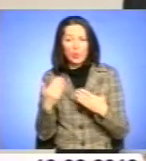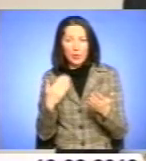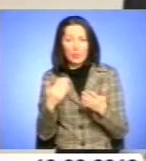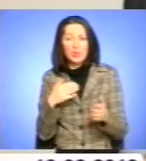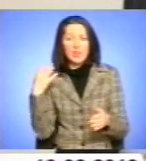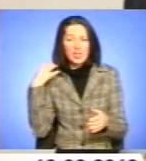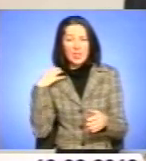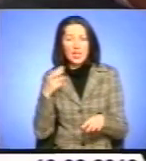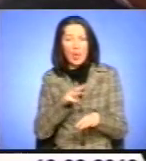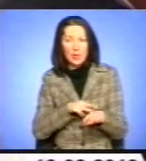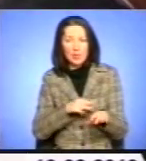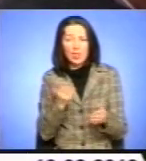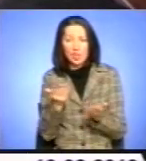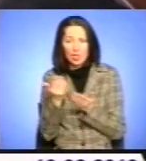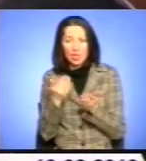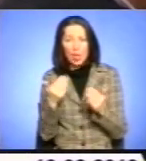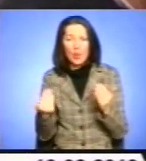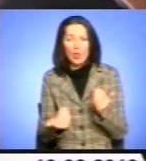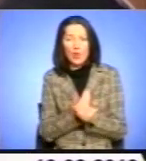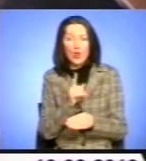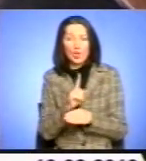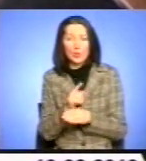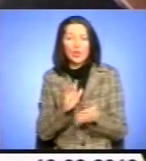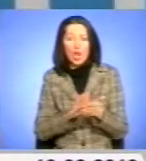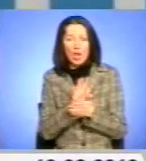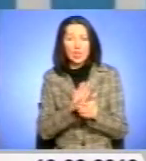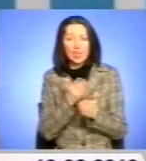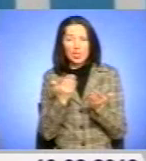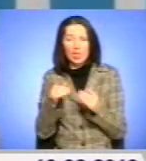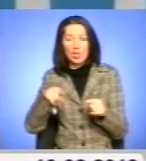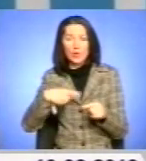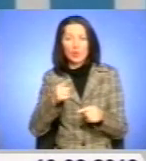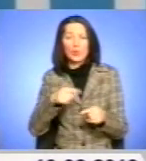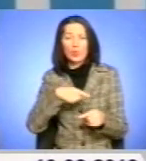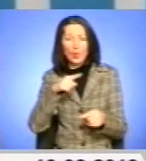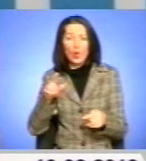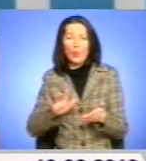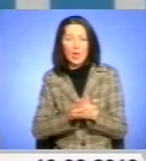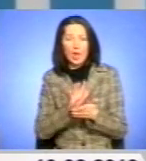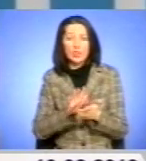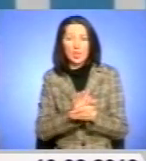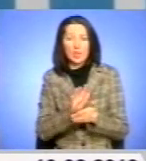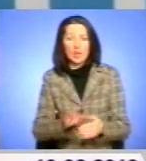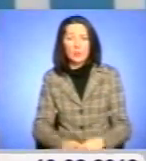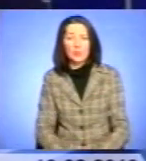Віктора Сака з читачами нової тернопільської газети читайте у наступному номері видання.